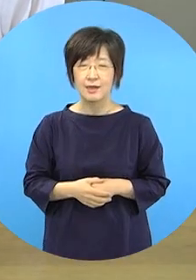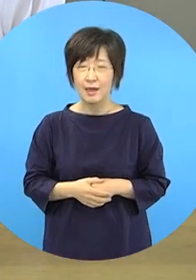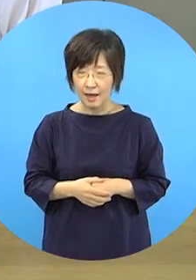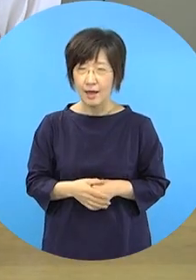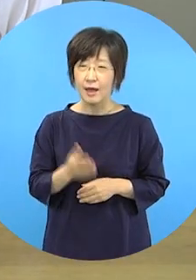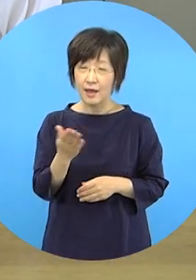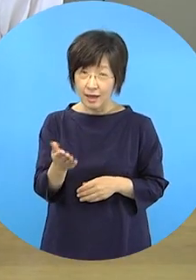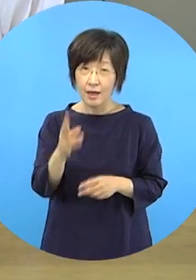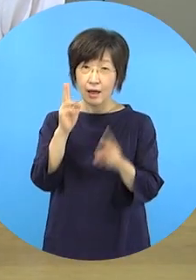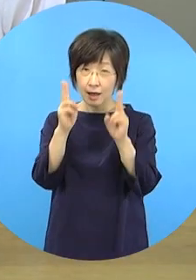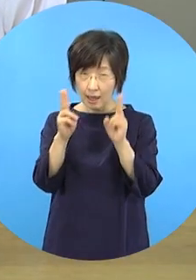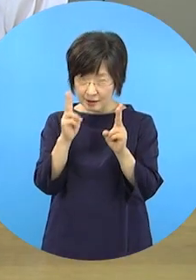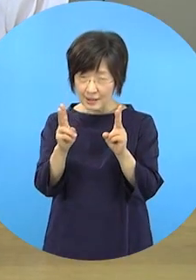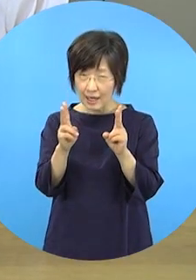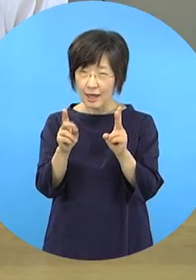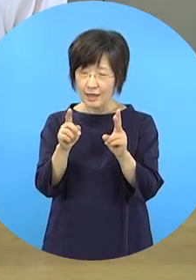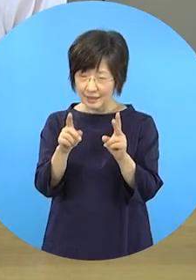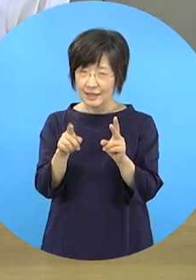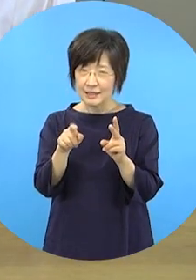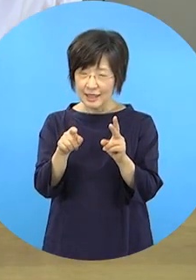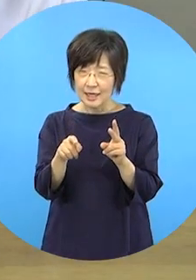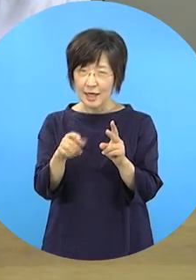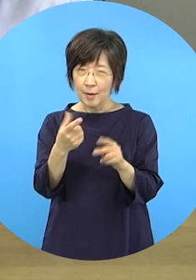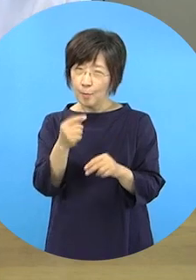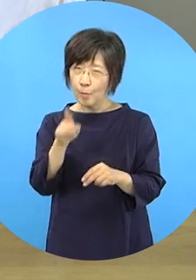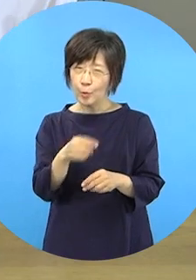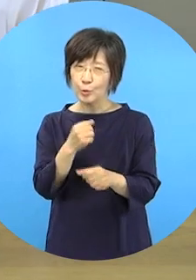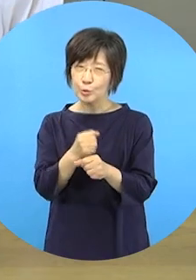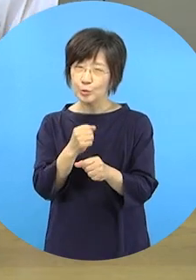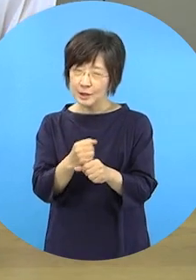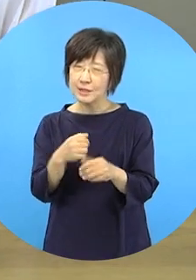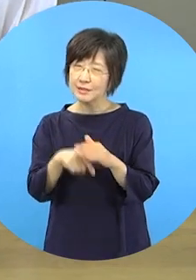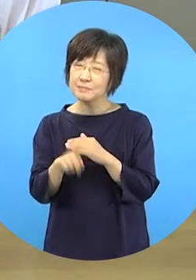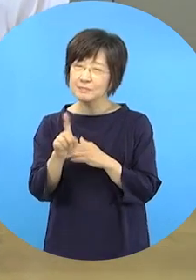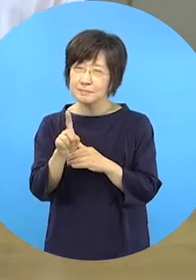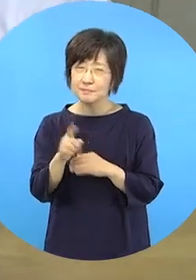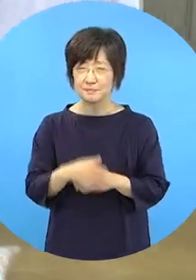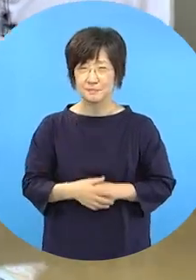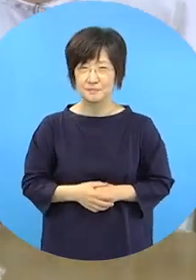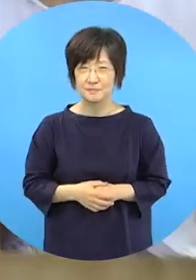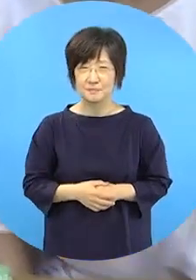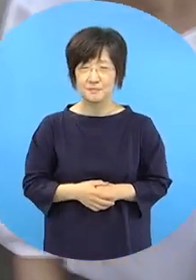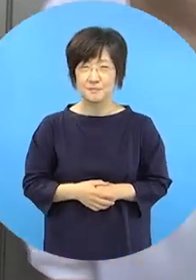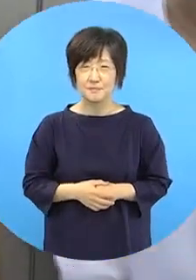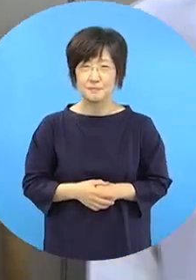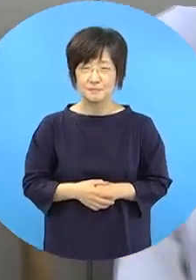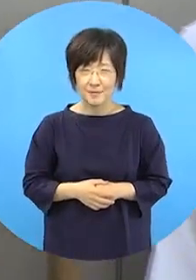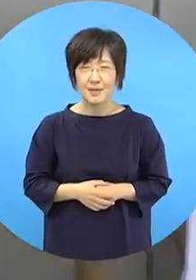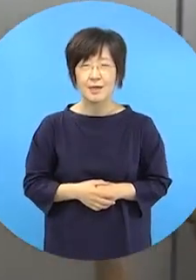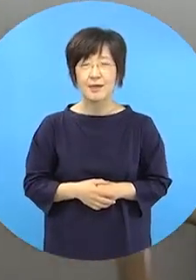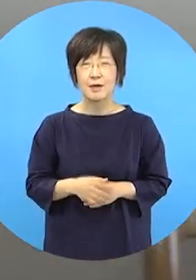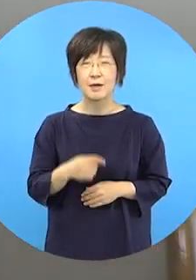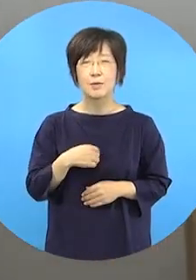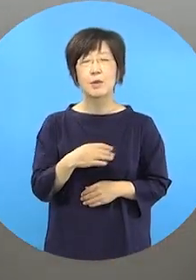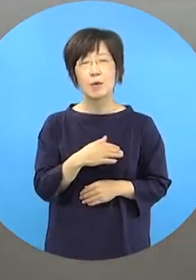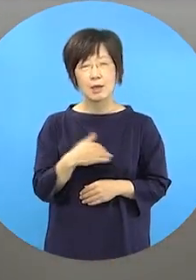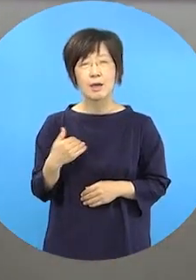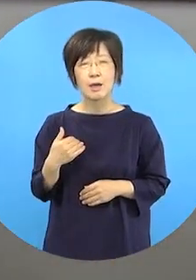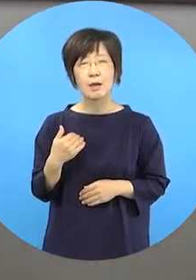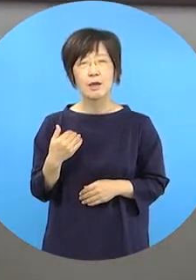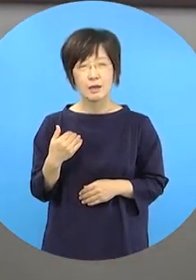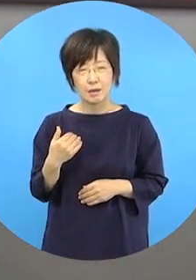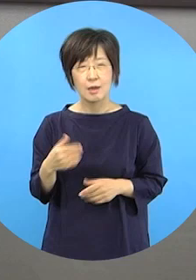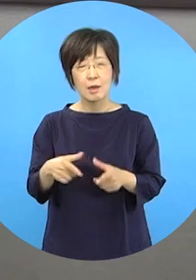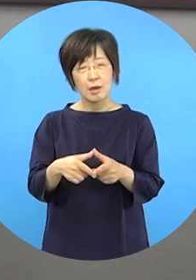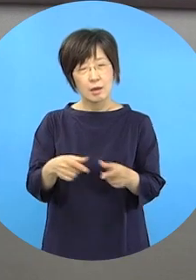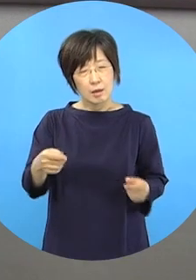にとってものづくりとはどういったものかなって思いますか？はい、 そうですね、我々やはり冒頭の話では国